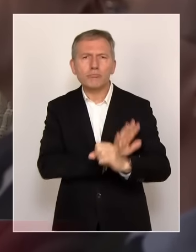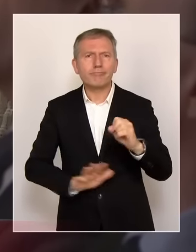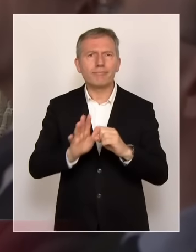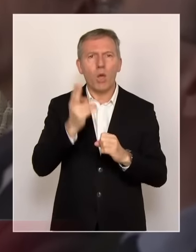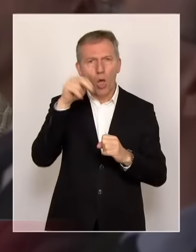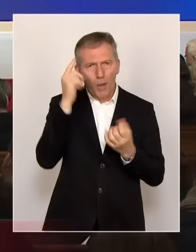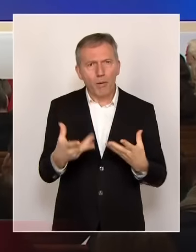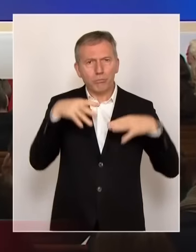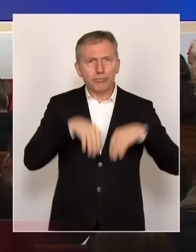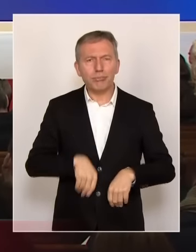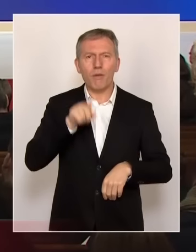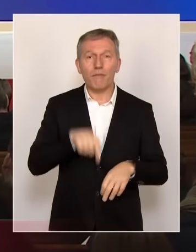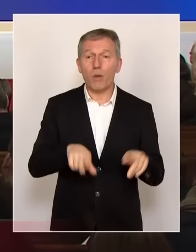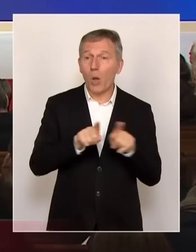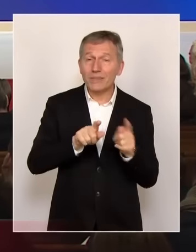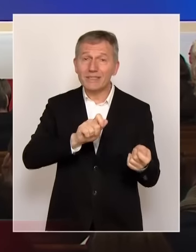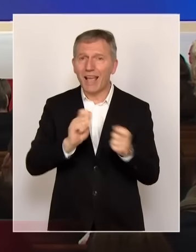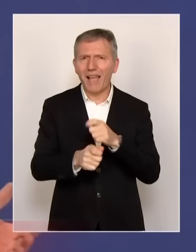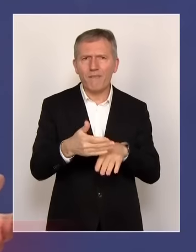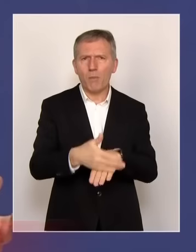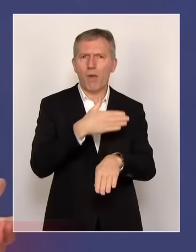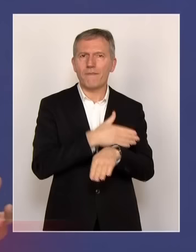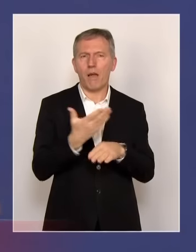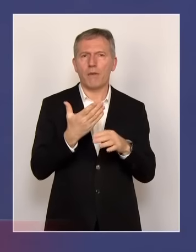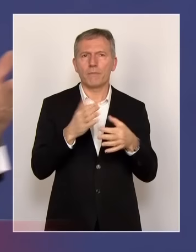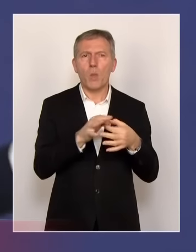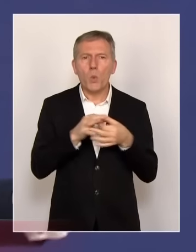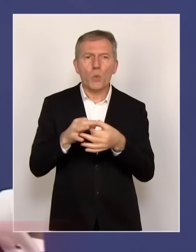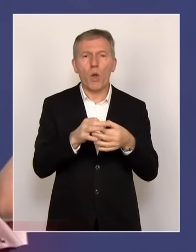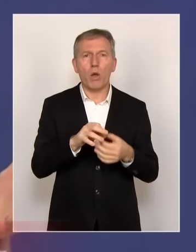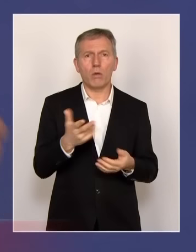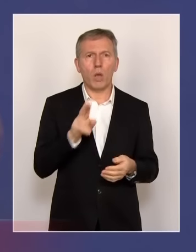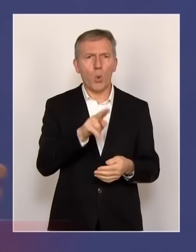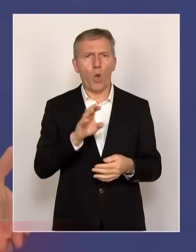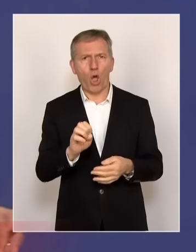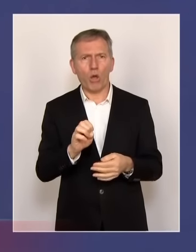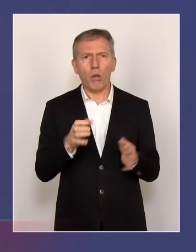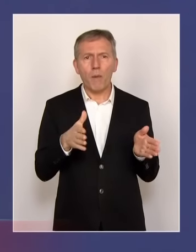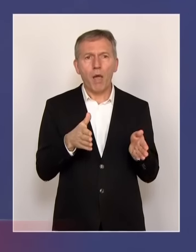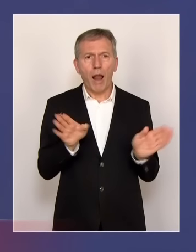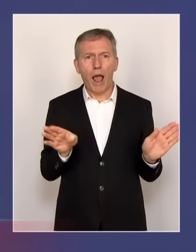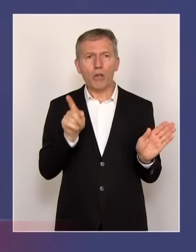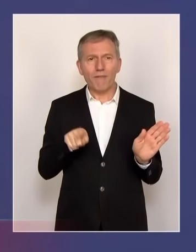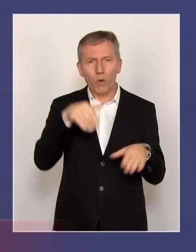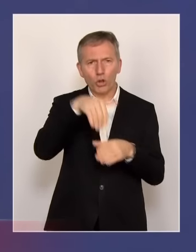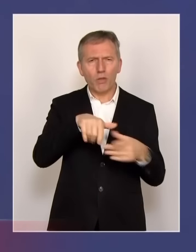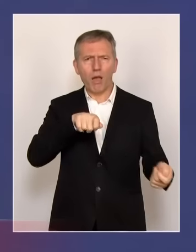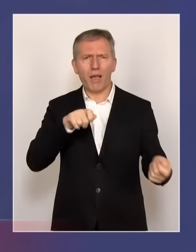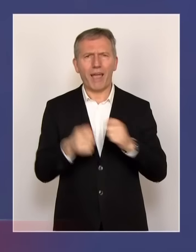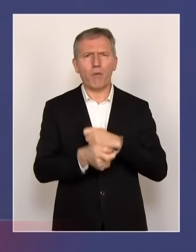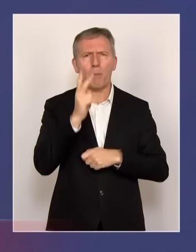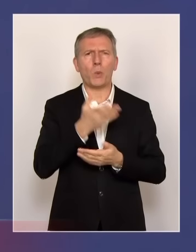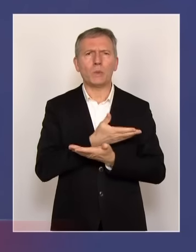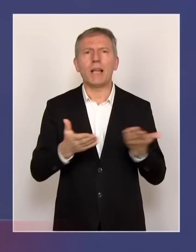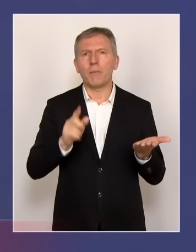et de réformer en parallèle notre Union qui ne peut s'élargir que si elle se réforme en profondeur et se simplifie.